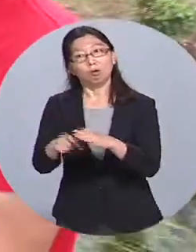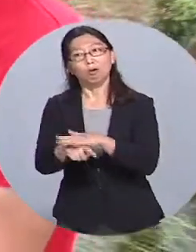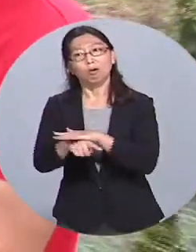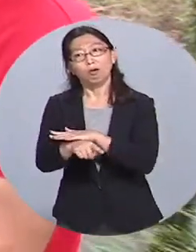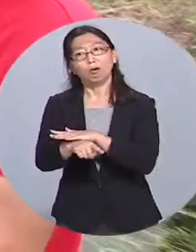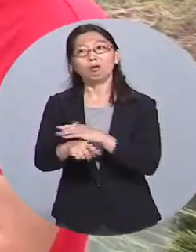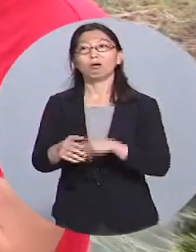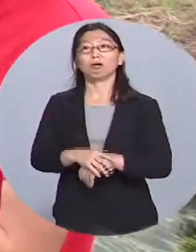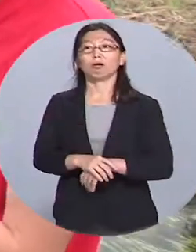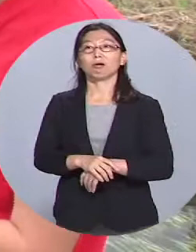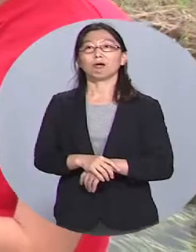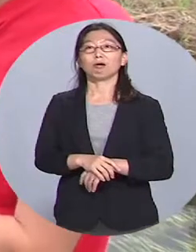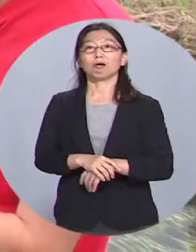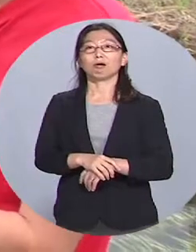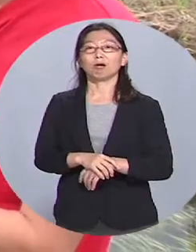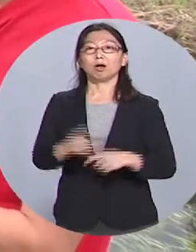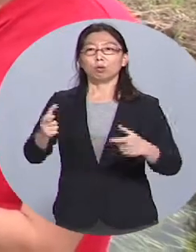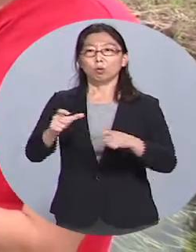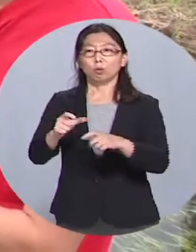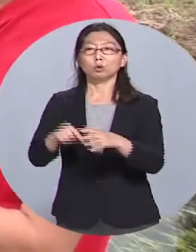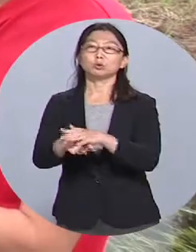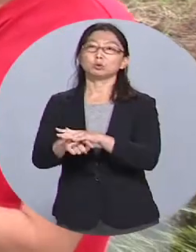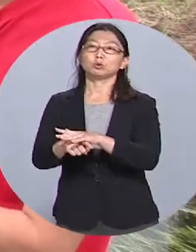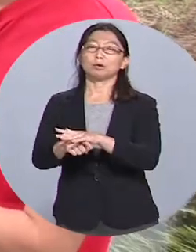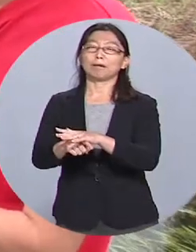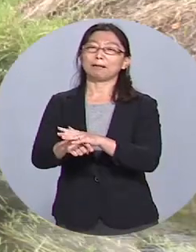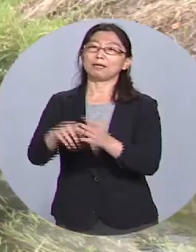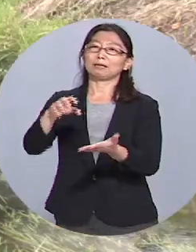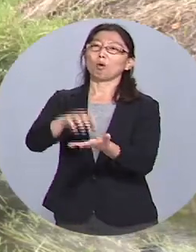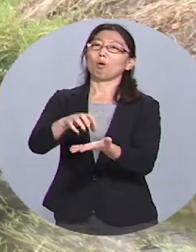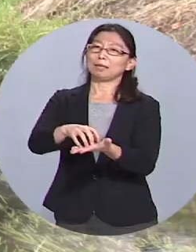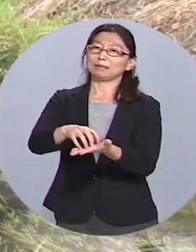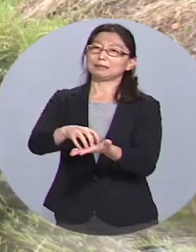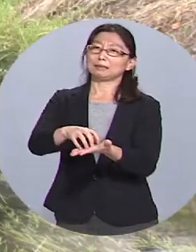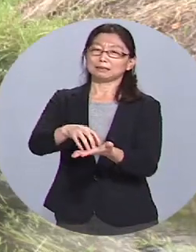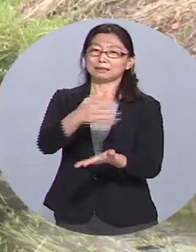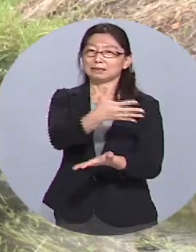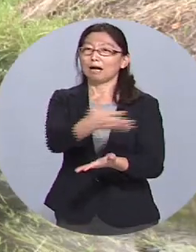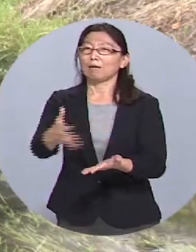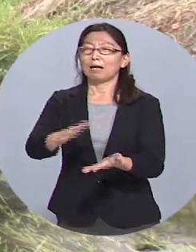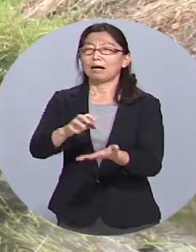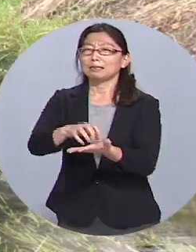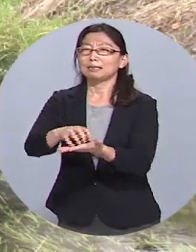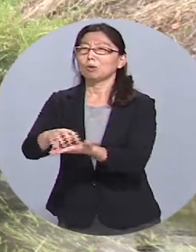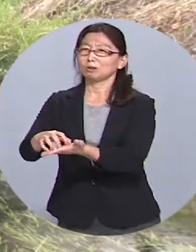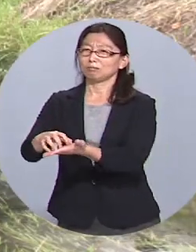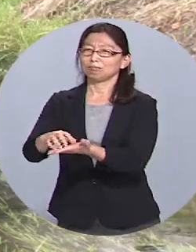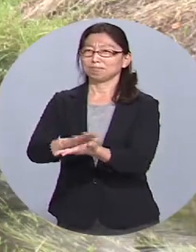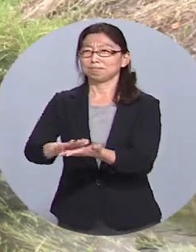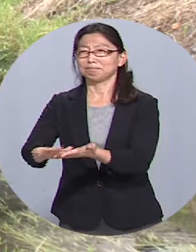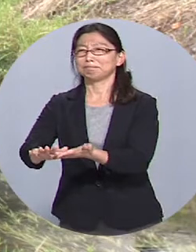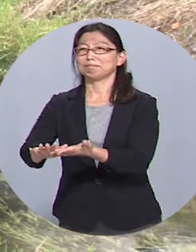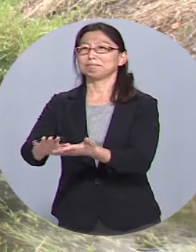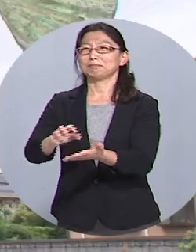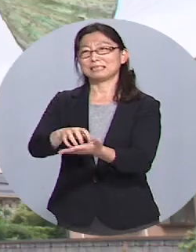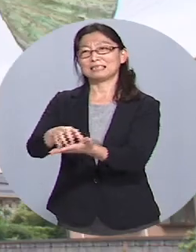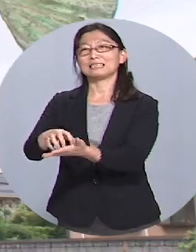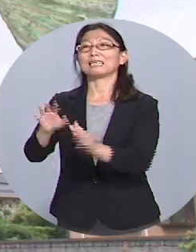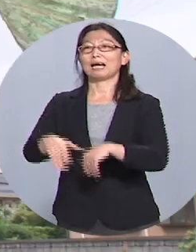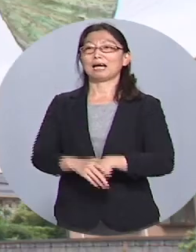少なくなったっていうことは、はい、家庭排水です。一番の原因は 川が濁っちゃったりして、 濁っちゃって どんどん減ってって 一番良くないんです